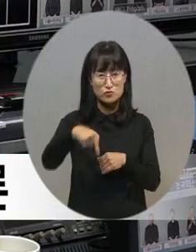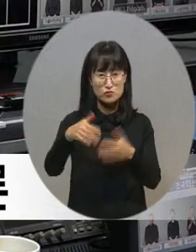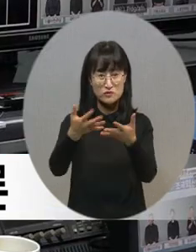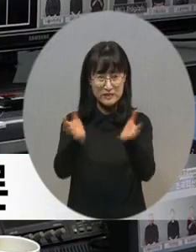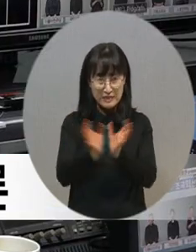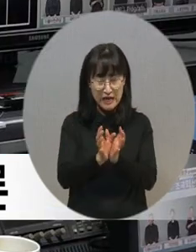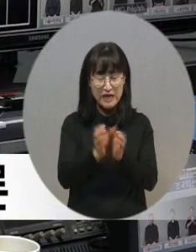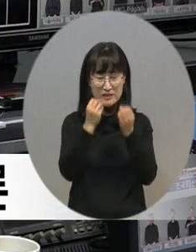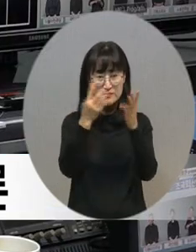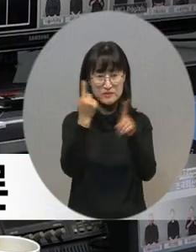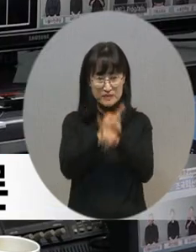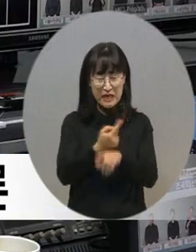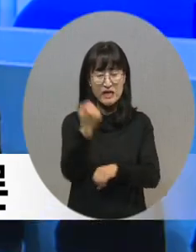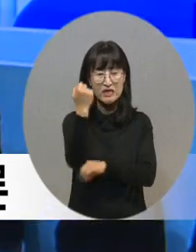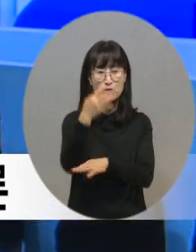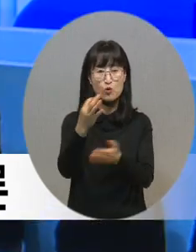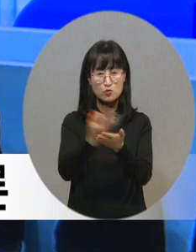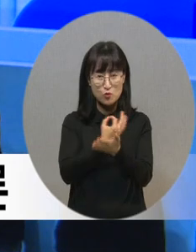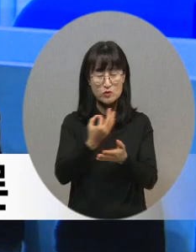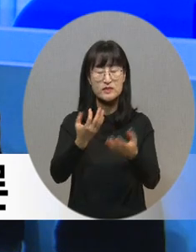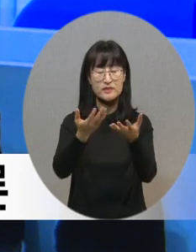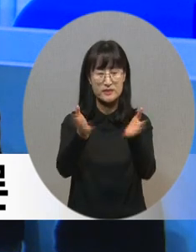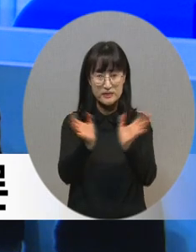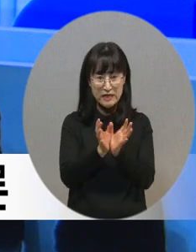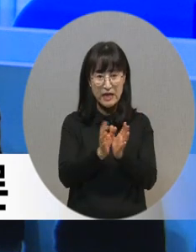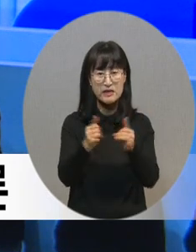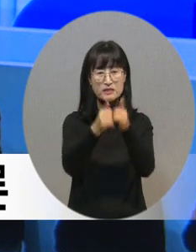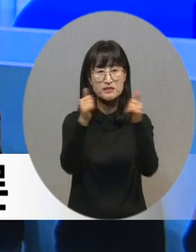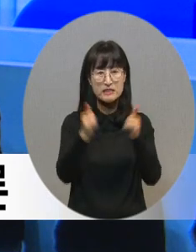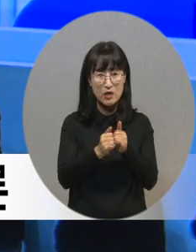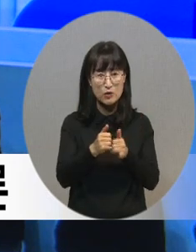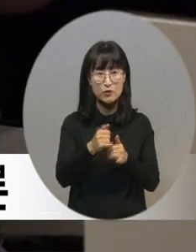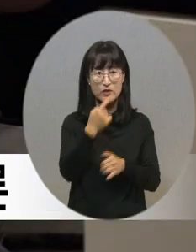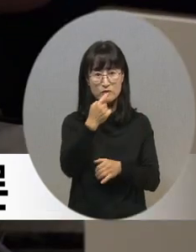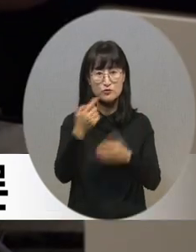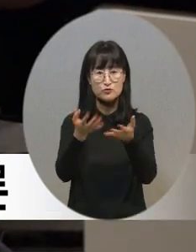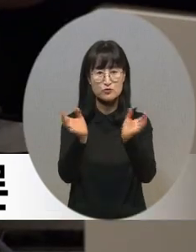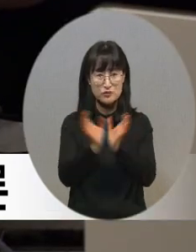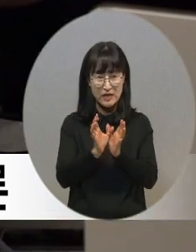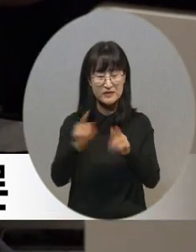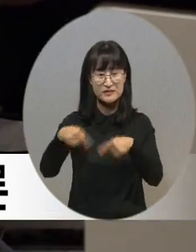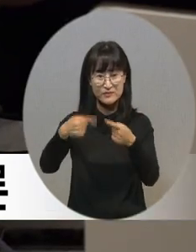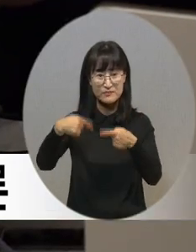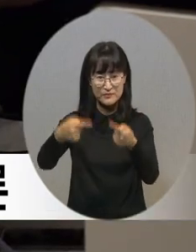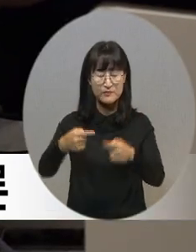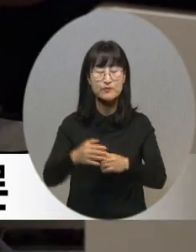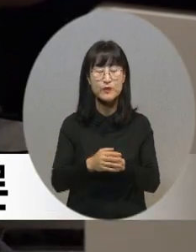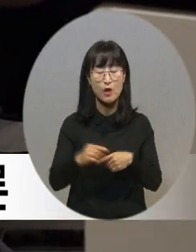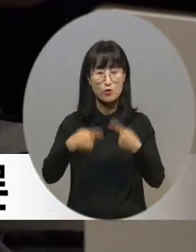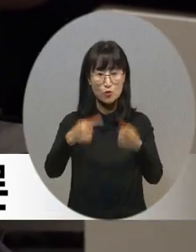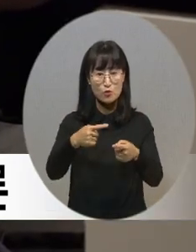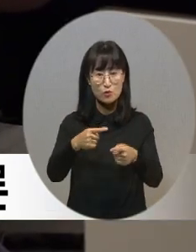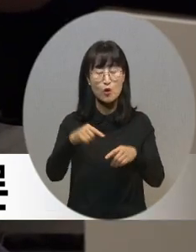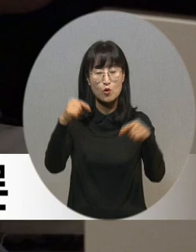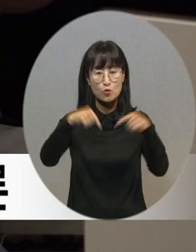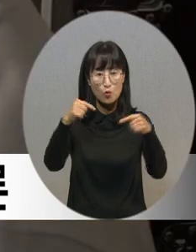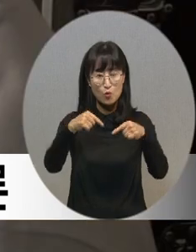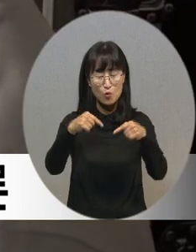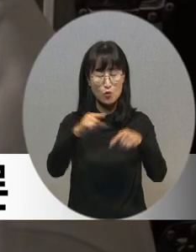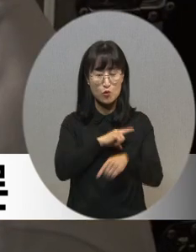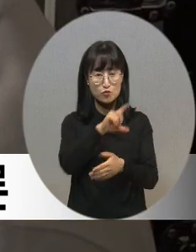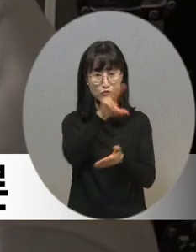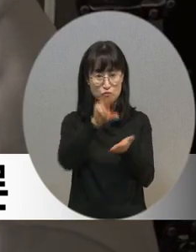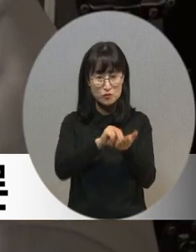진보당, 기본소득당, 사회민주당에서 토론자가 참여했습니다. 이번 토론 주제는 미 대선 이후